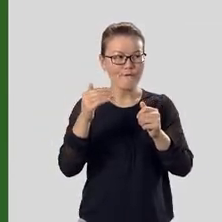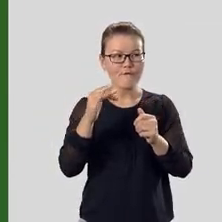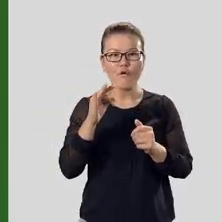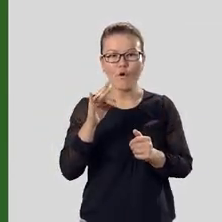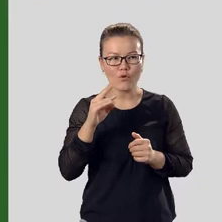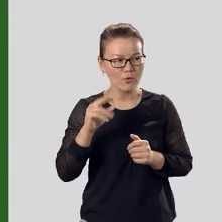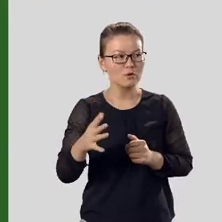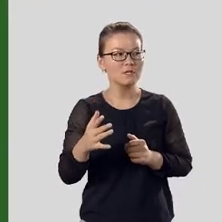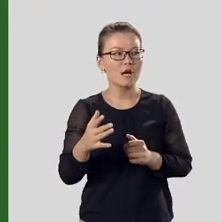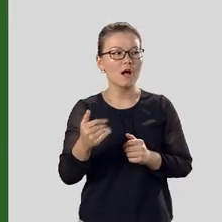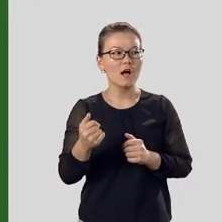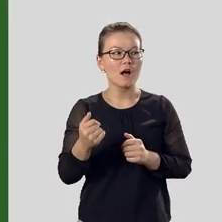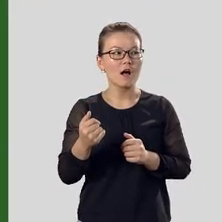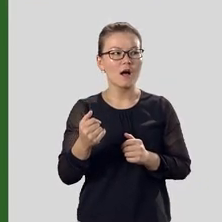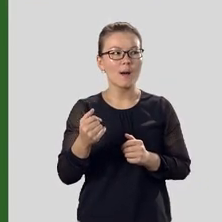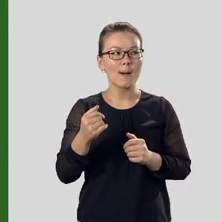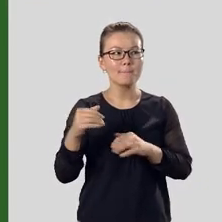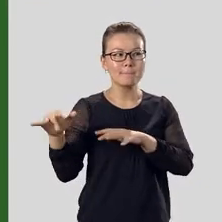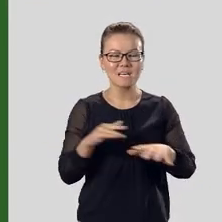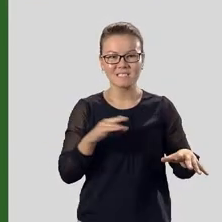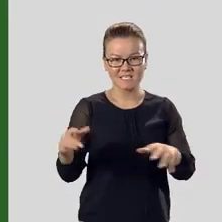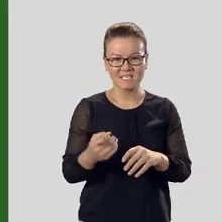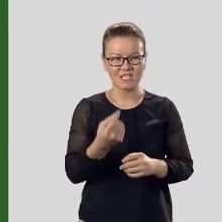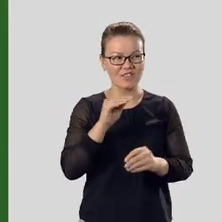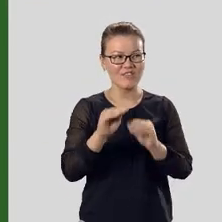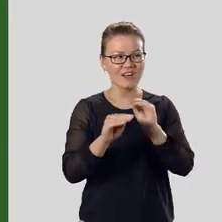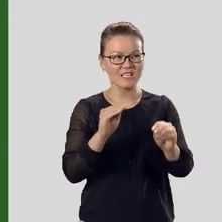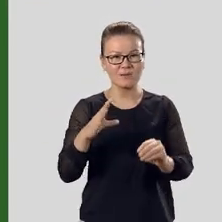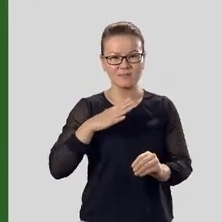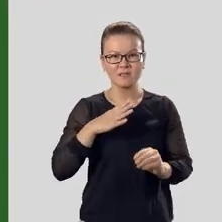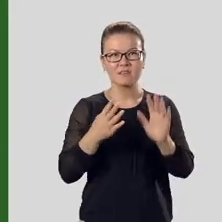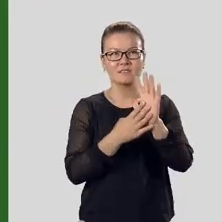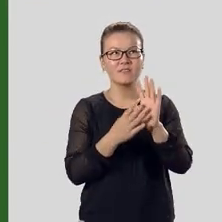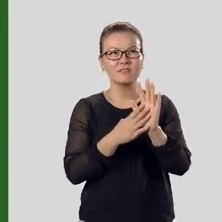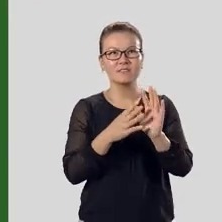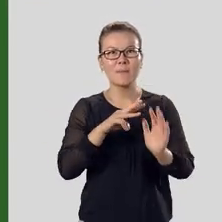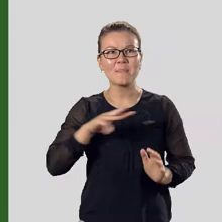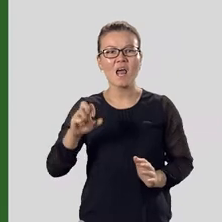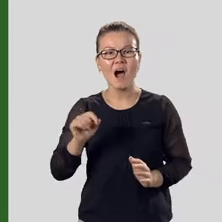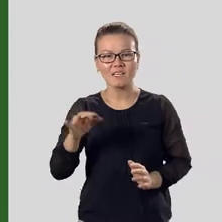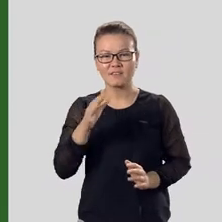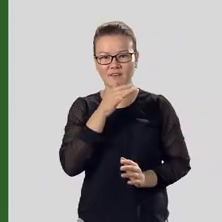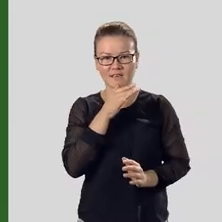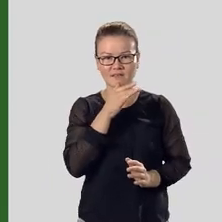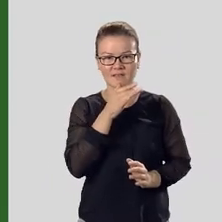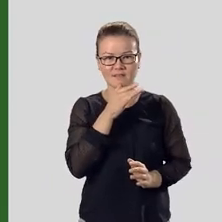К интересующему нас моменту процесс творения шел почти 9 миллиардов лет.